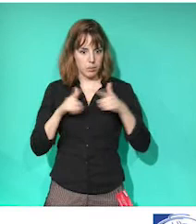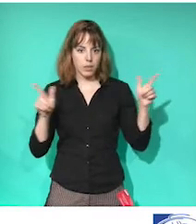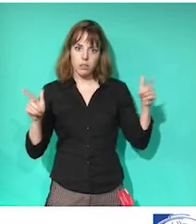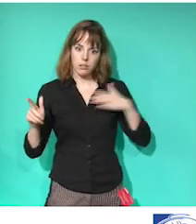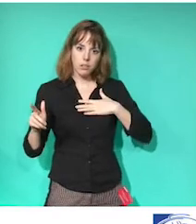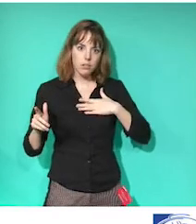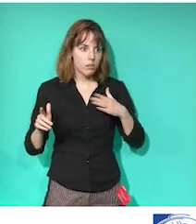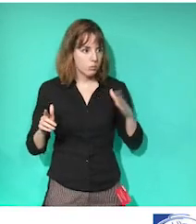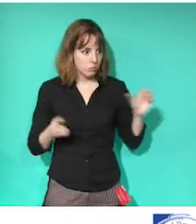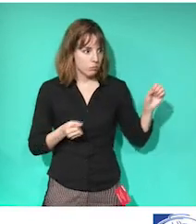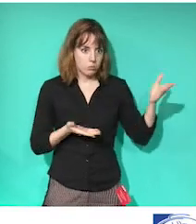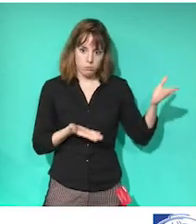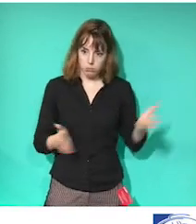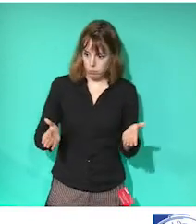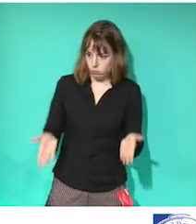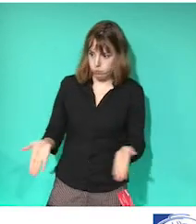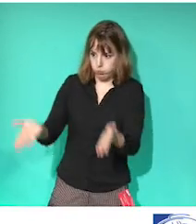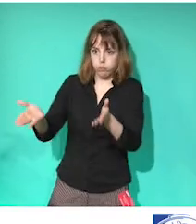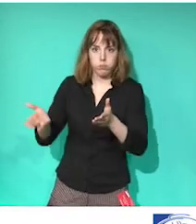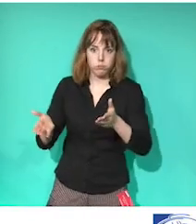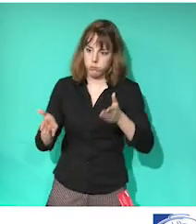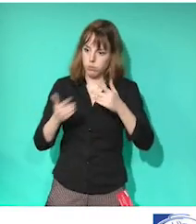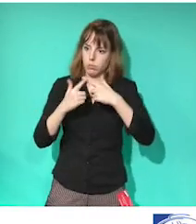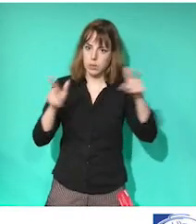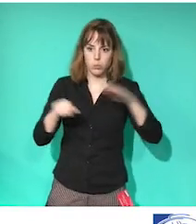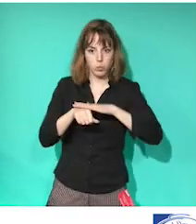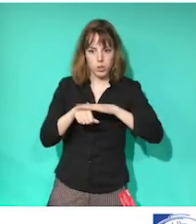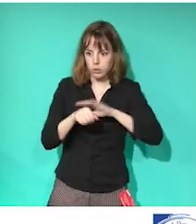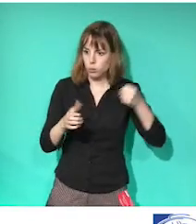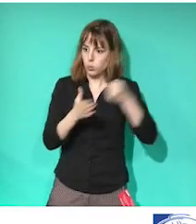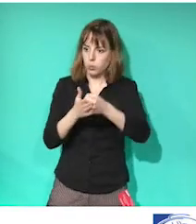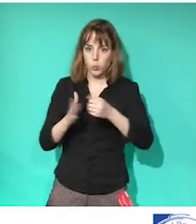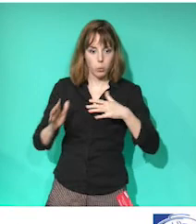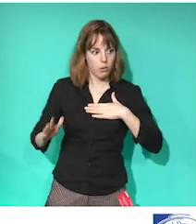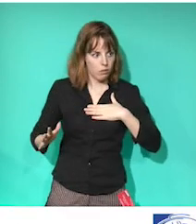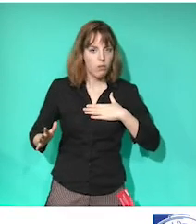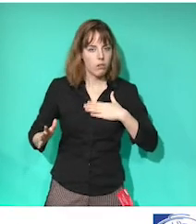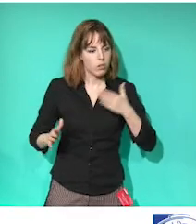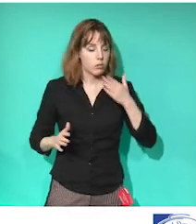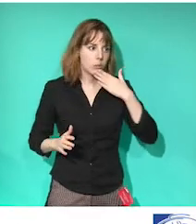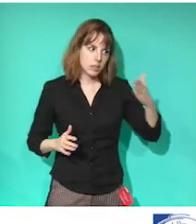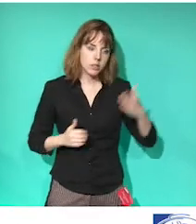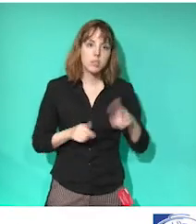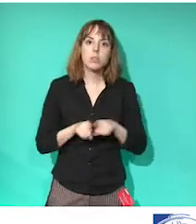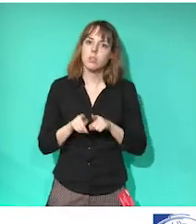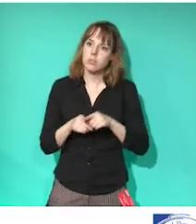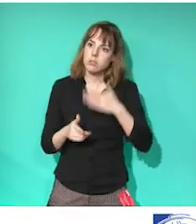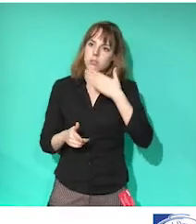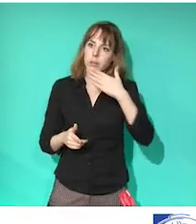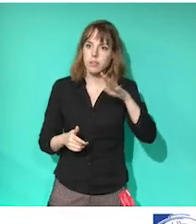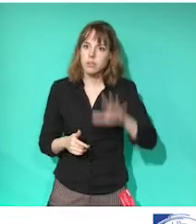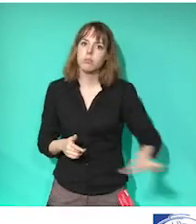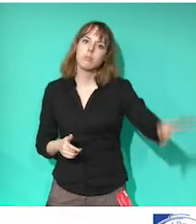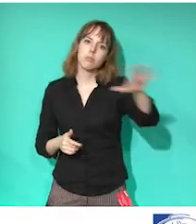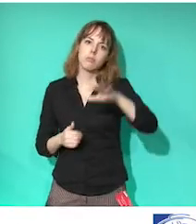et carte blanche pour conduire les politiques que je voulais conduire. Et donc, je voulais vous remercier toutes